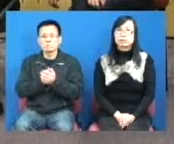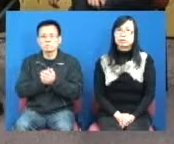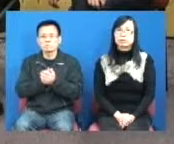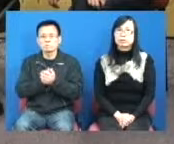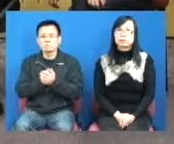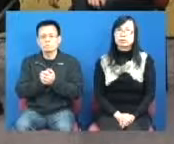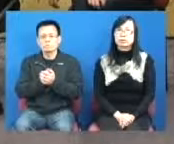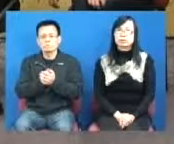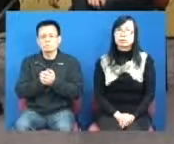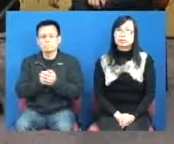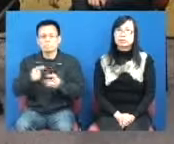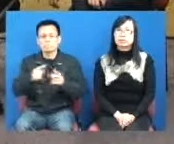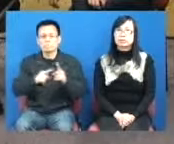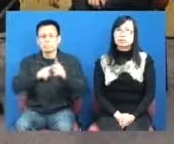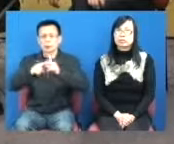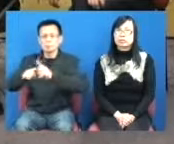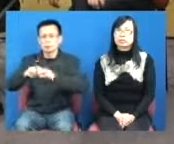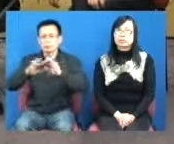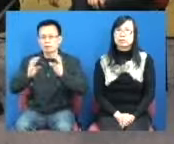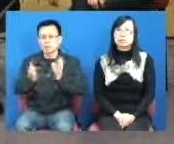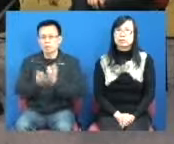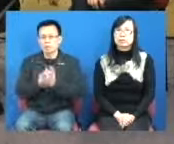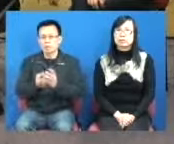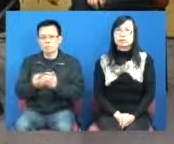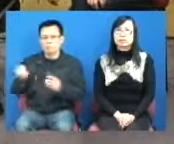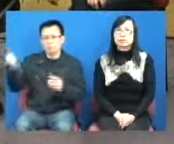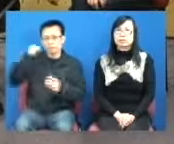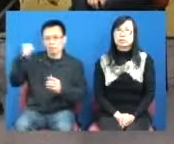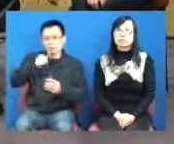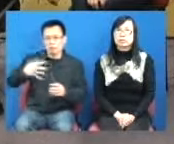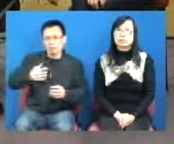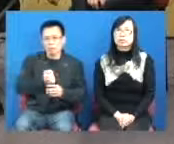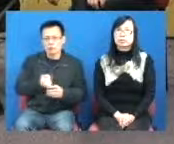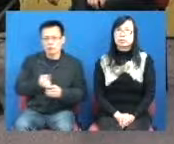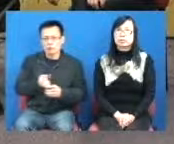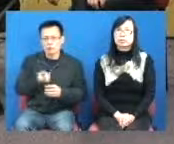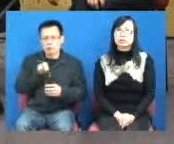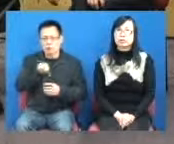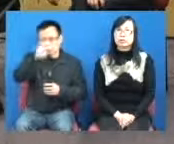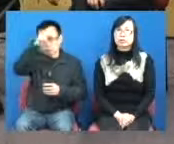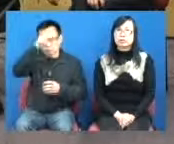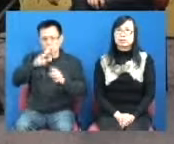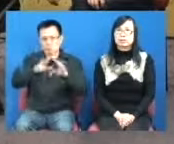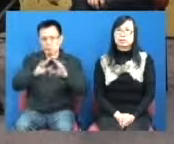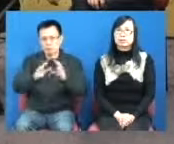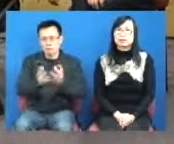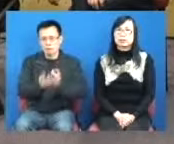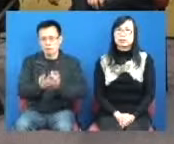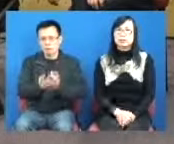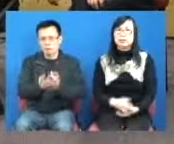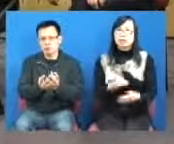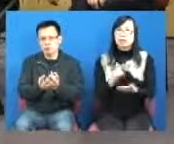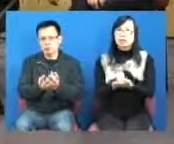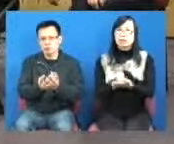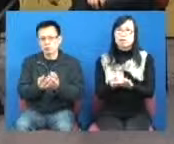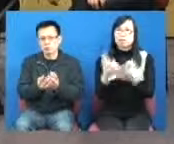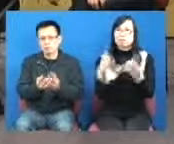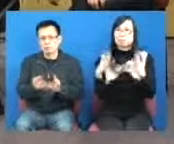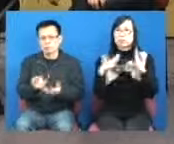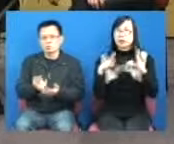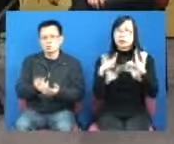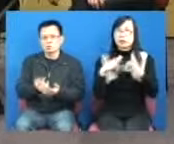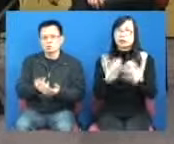民主派就在拼命爭取跟著建制派就在在作響其成成功成